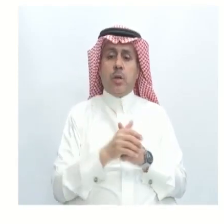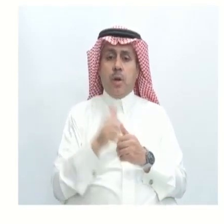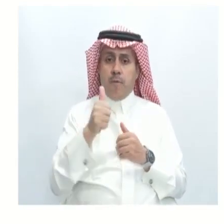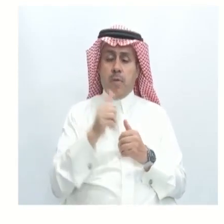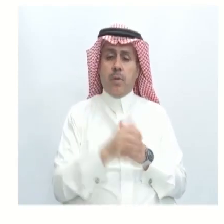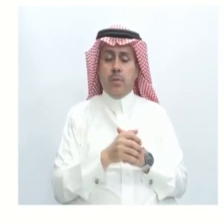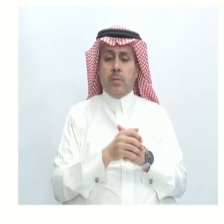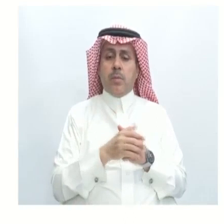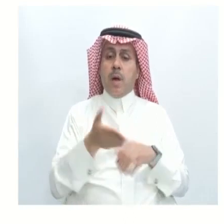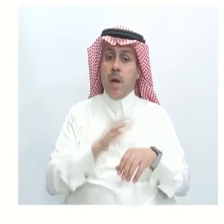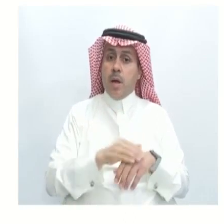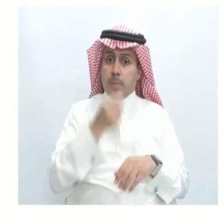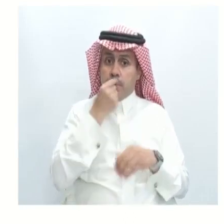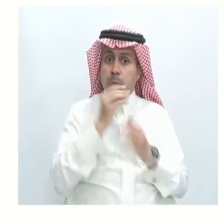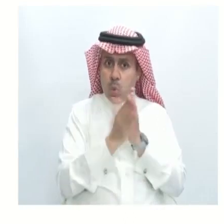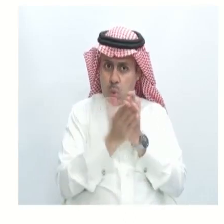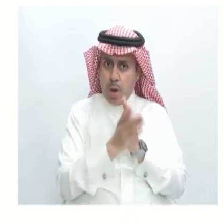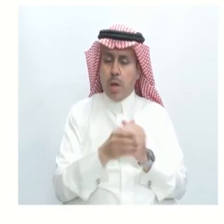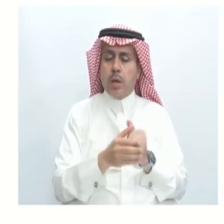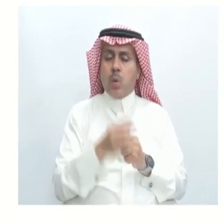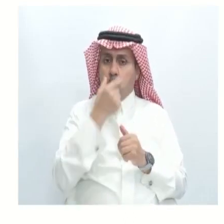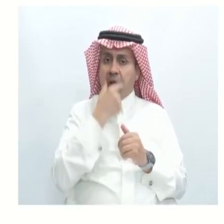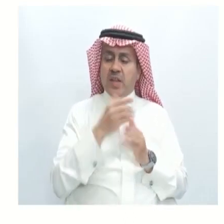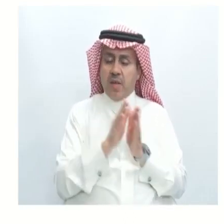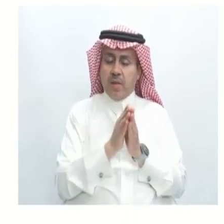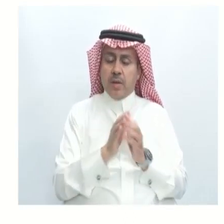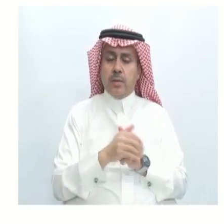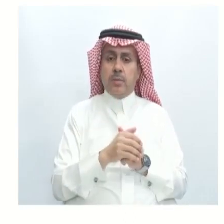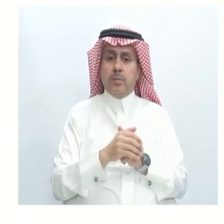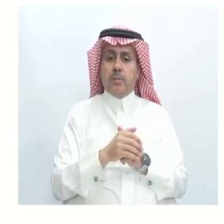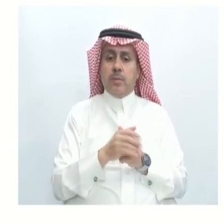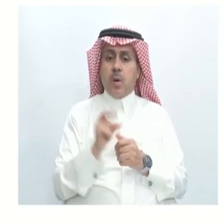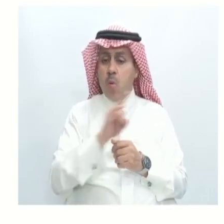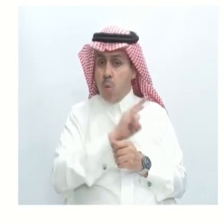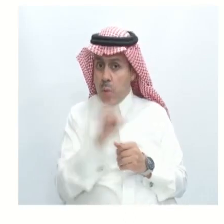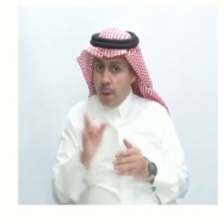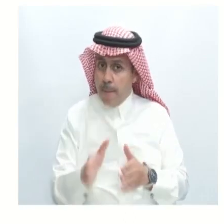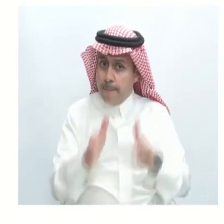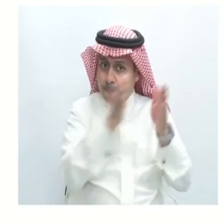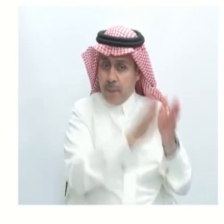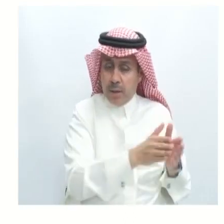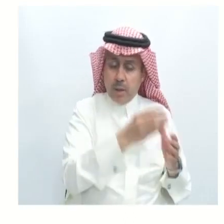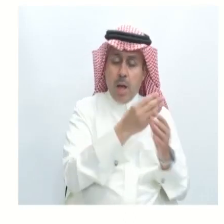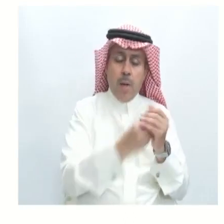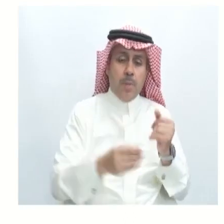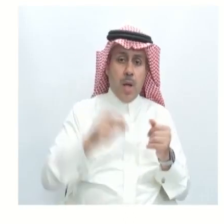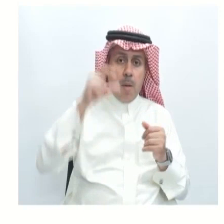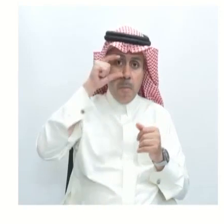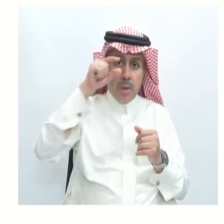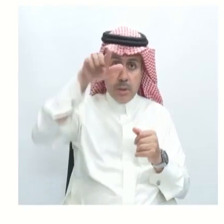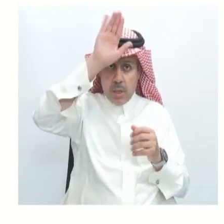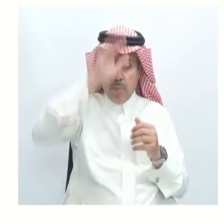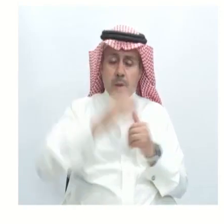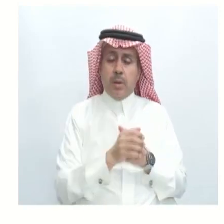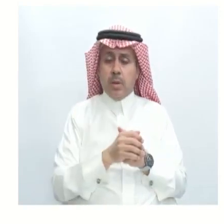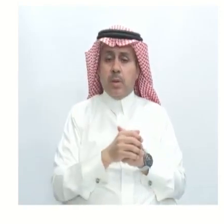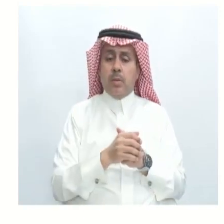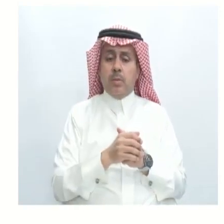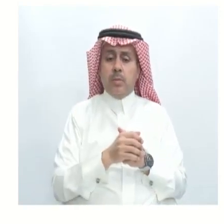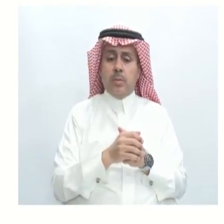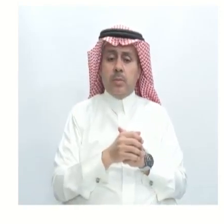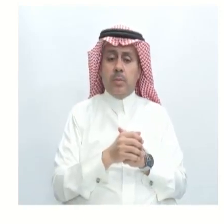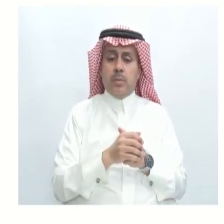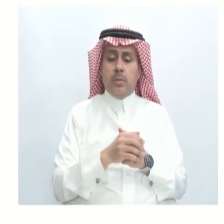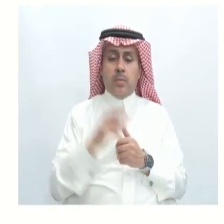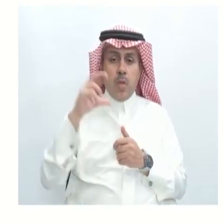كتاب الله تعالى وسنه رسوله صلى الله عليه وسلم لا يكون من بعدي ابناء الملك المؤسس ملكا وليا للعهد من فرع واحد من